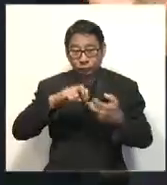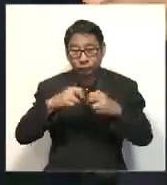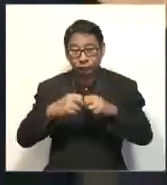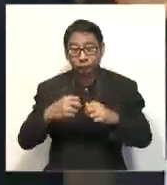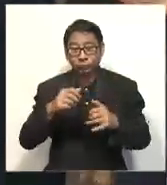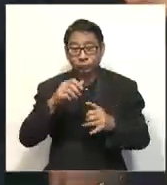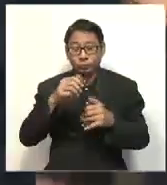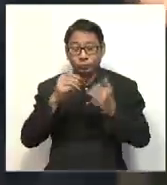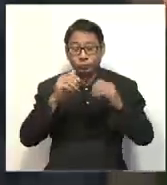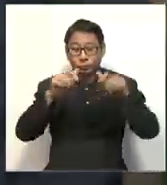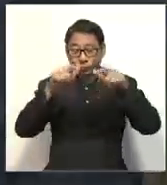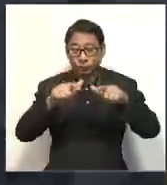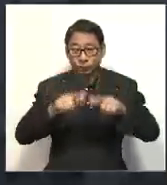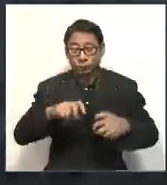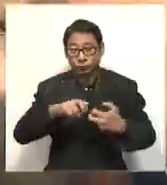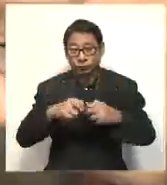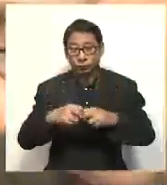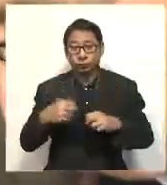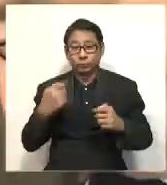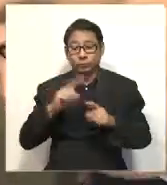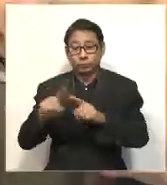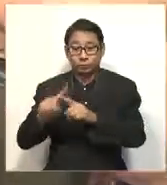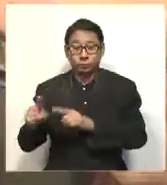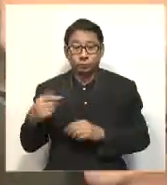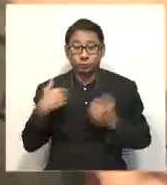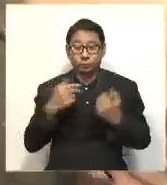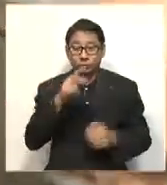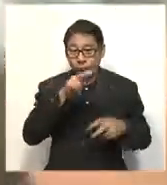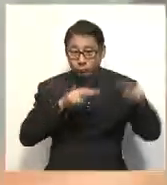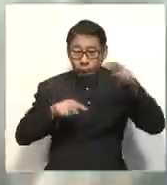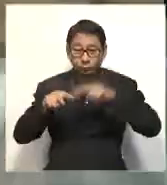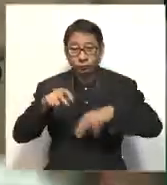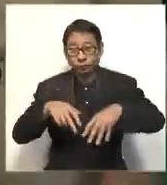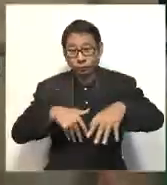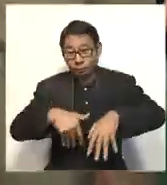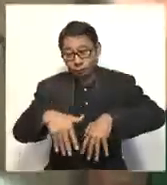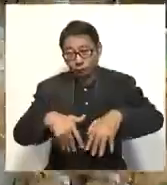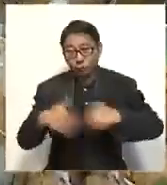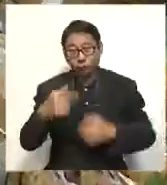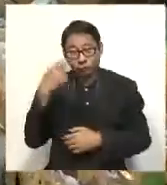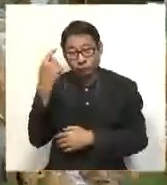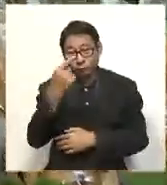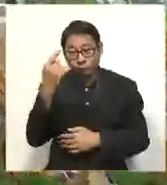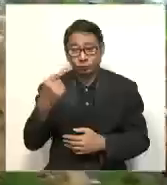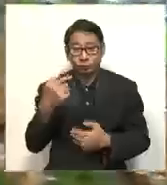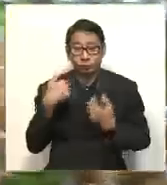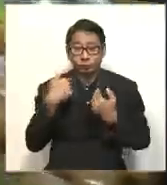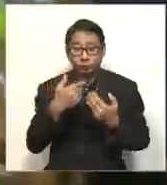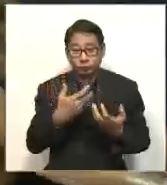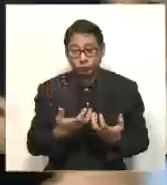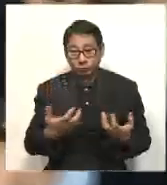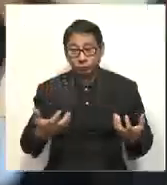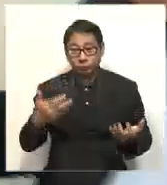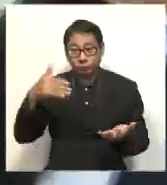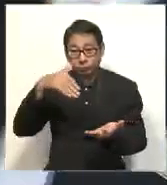ดความเหลื่อมล้ำและสร้างความเป็นธรรมหลังจากนั้นก็เนี่ยค่ะเดินชมตลาดประชารัฐชุมชนท่องเที่ยวโอท็อปนวัดวิถีและ